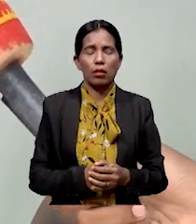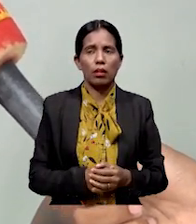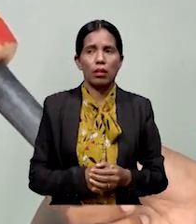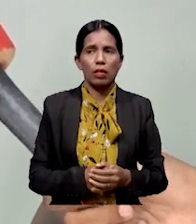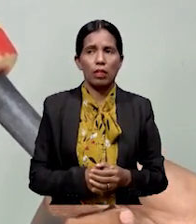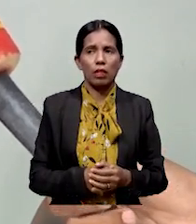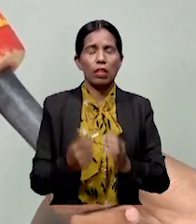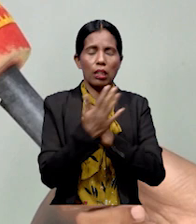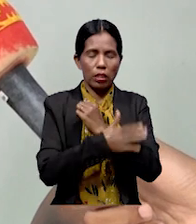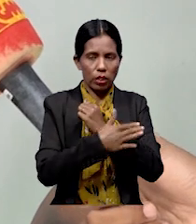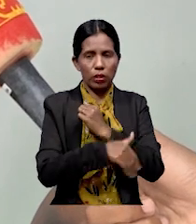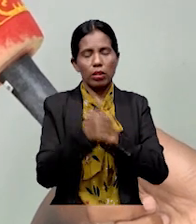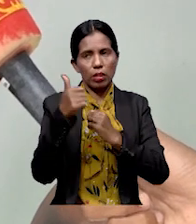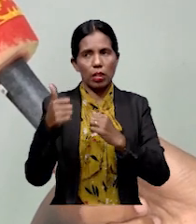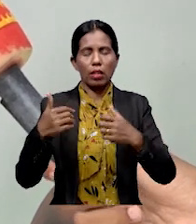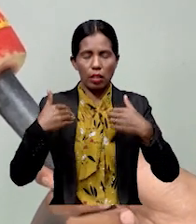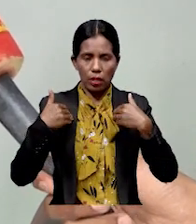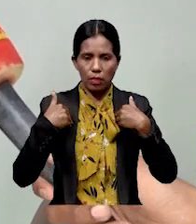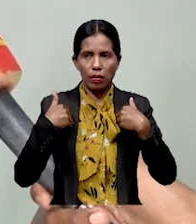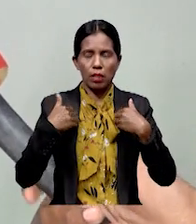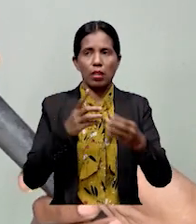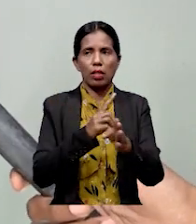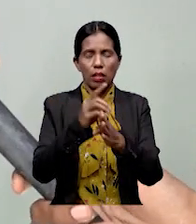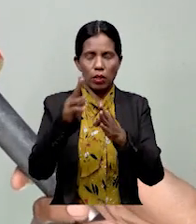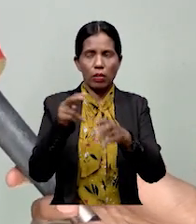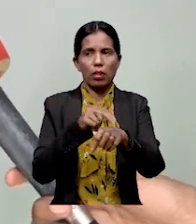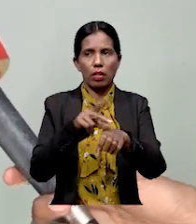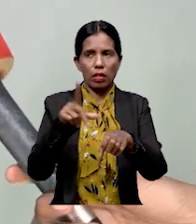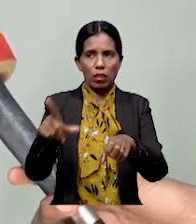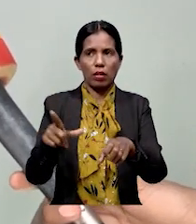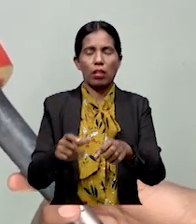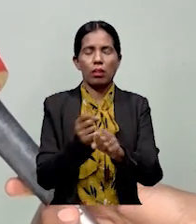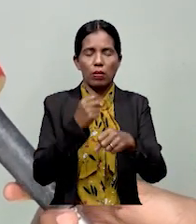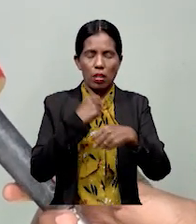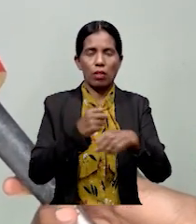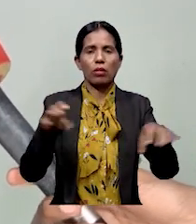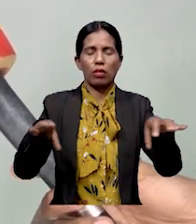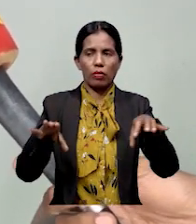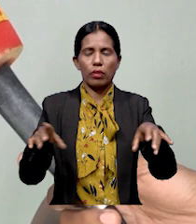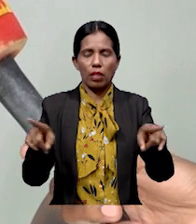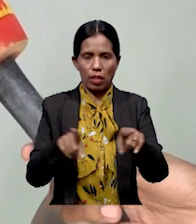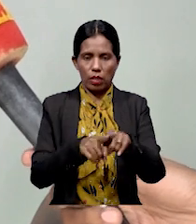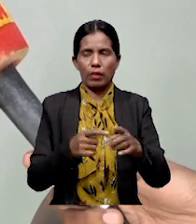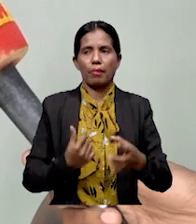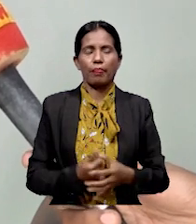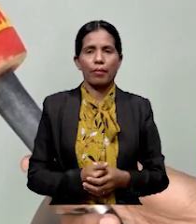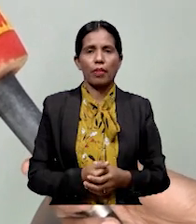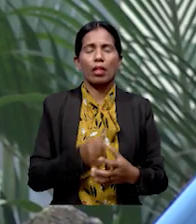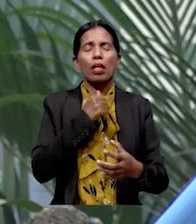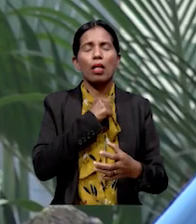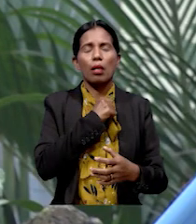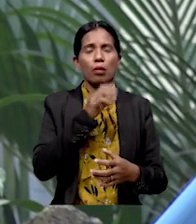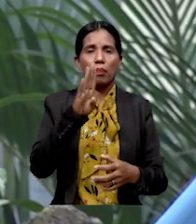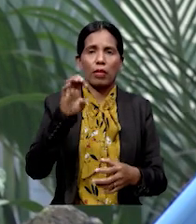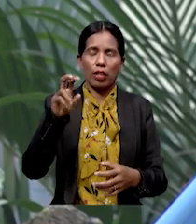ia nasam sir selip mos ia mos sirania direktur nasional be di halau servis idane. Padre Bento hatutan